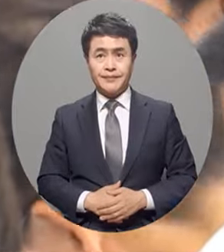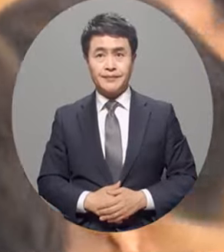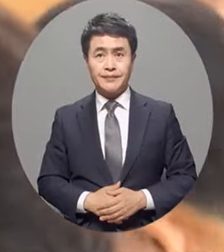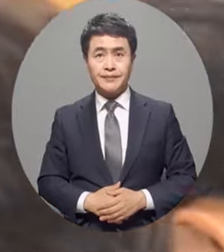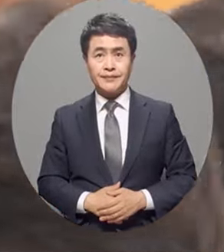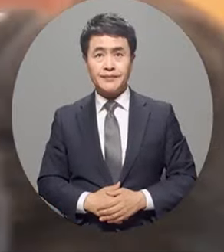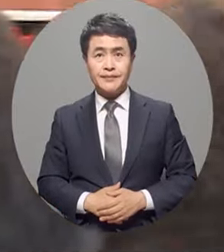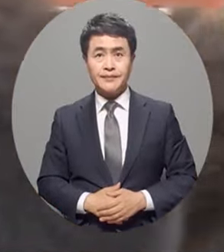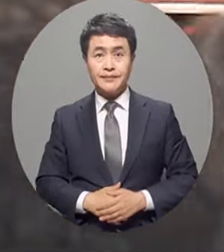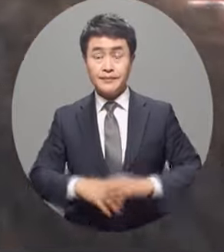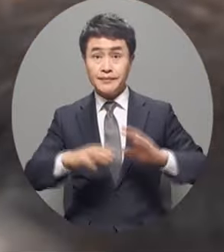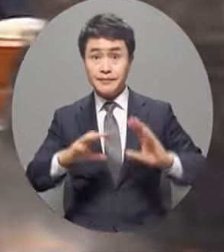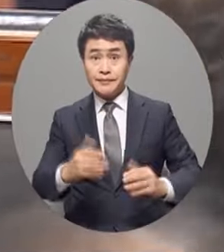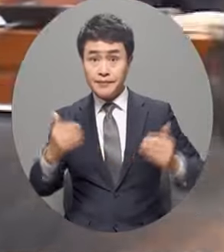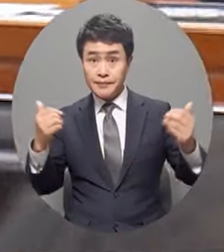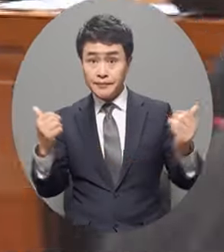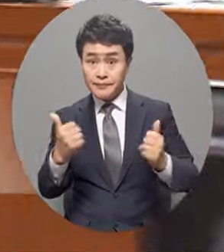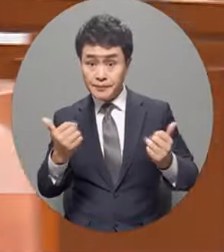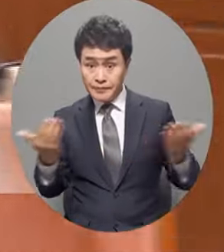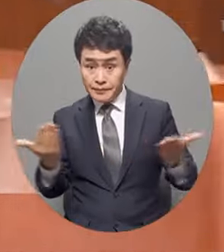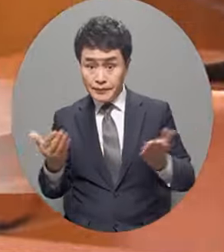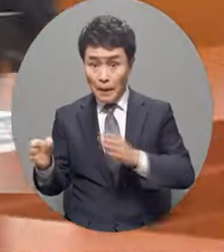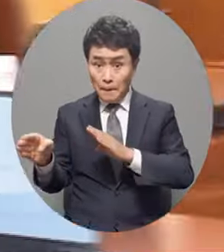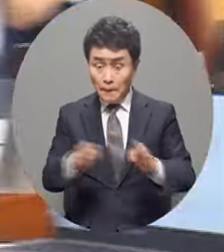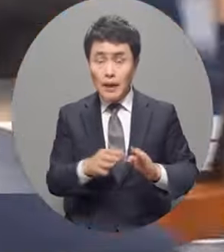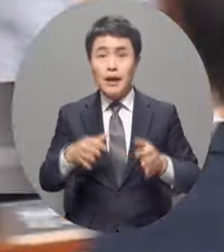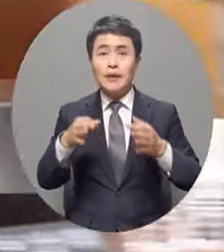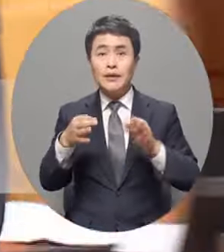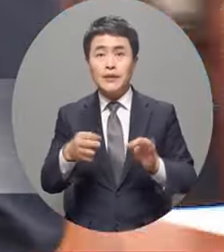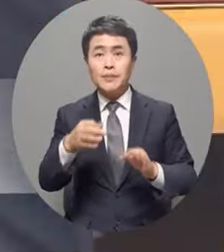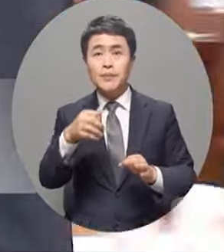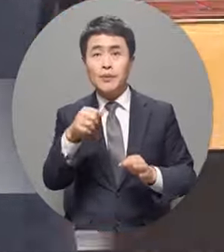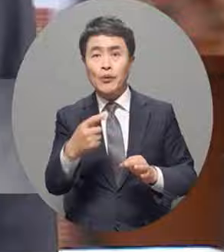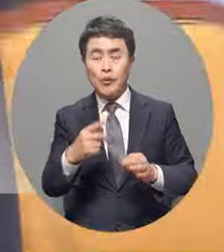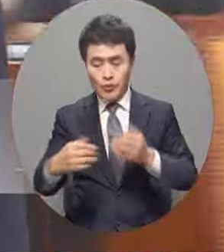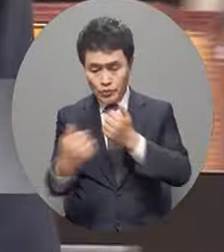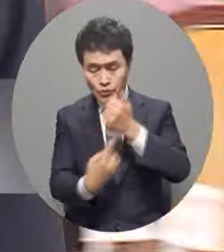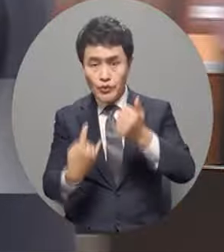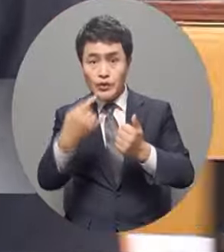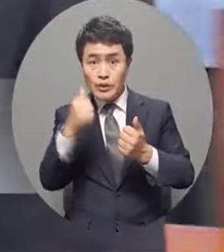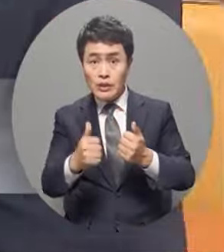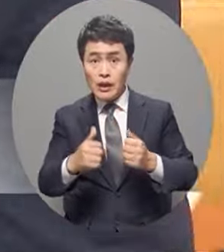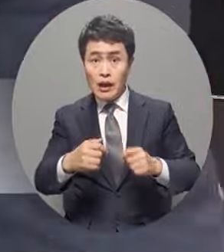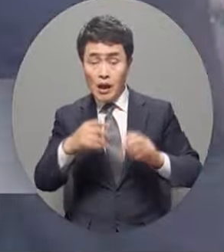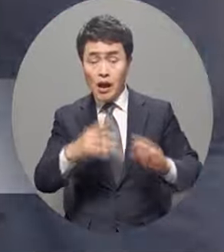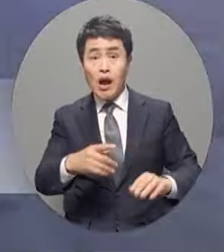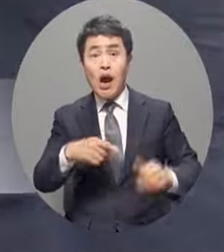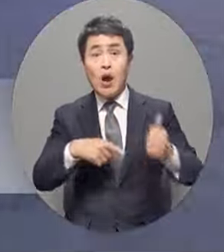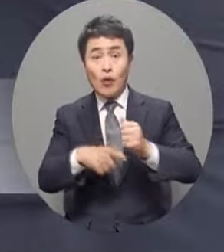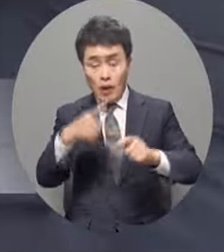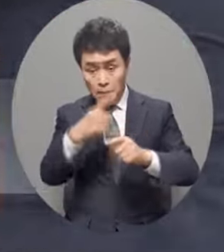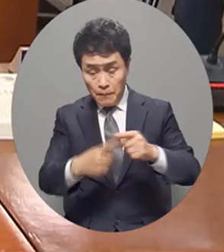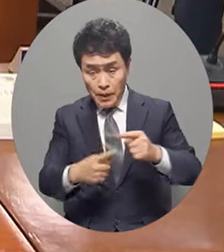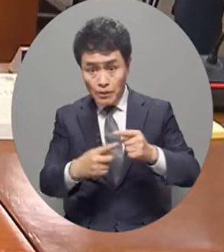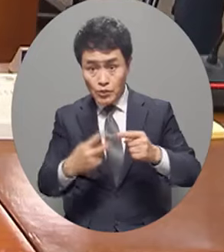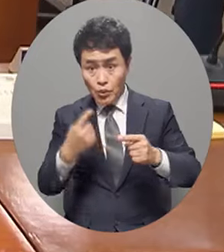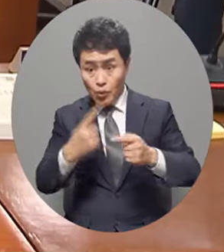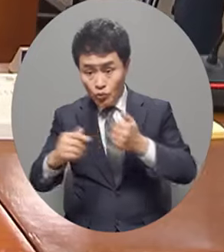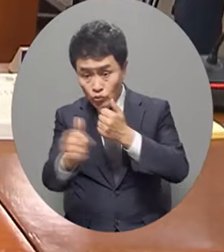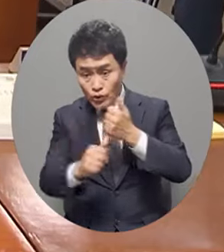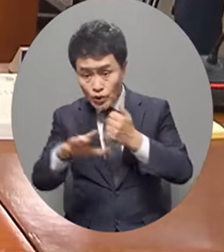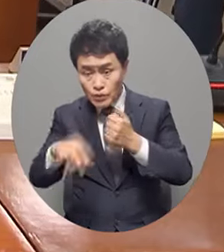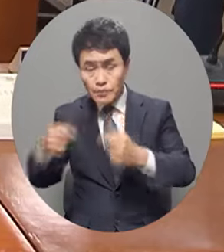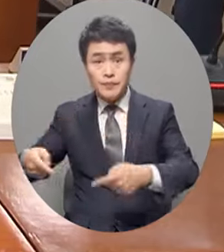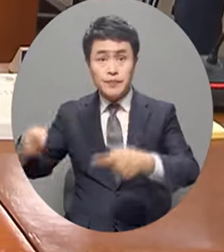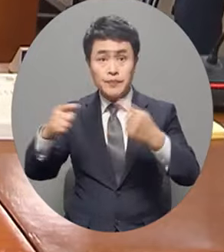기자입니다 국회 업무보고를 불참했던 방송통신위원장이 과방에 처음으로 출석했습니다